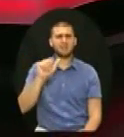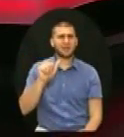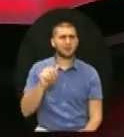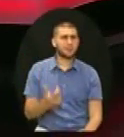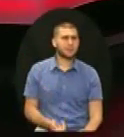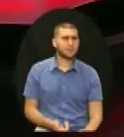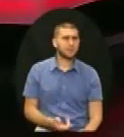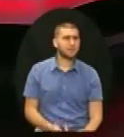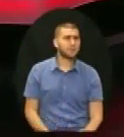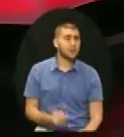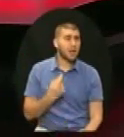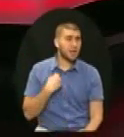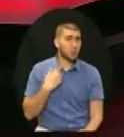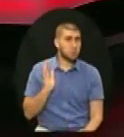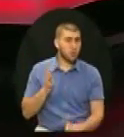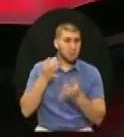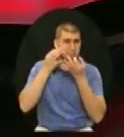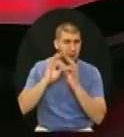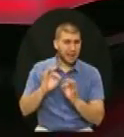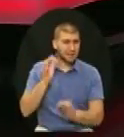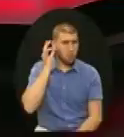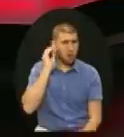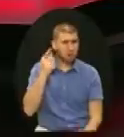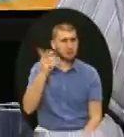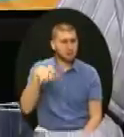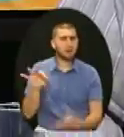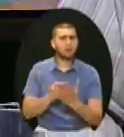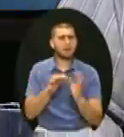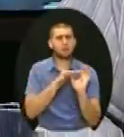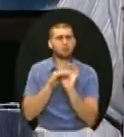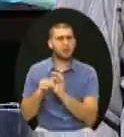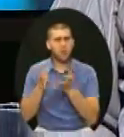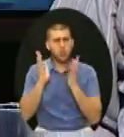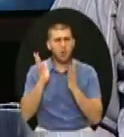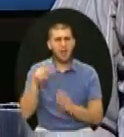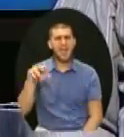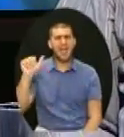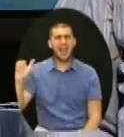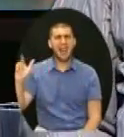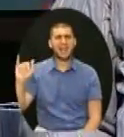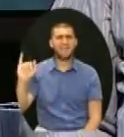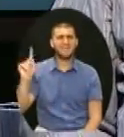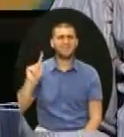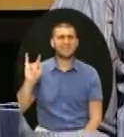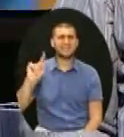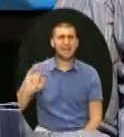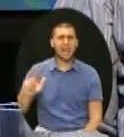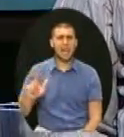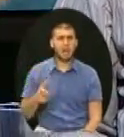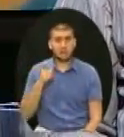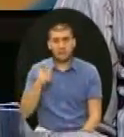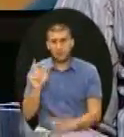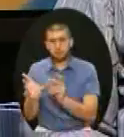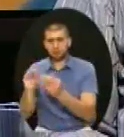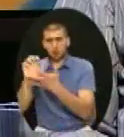הכט. סליחה? שאני מאוד מעריך אותה. גם היא כתבה את המשפט הנוראי הזה על אלי ויזל. נו, אז זה בעלי